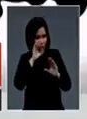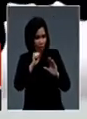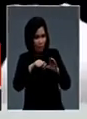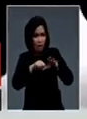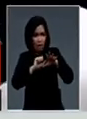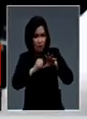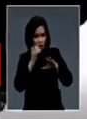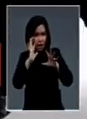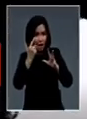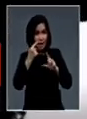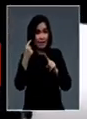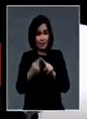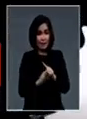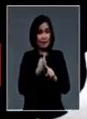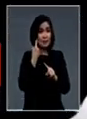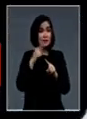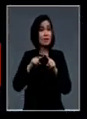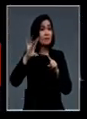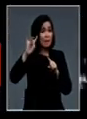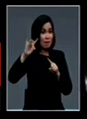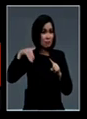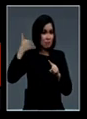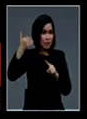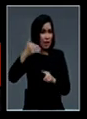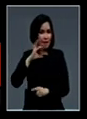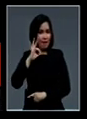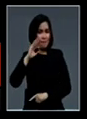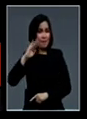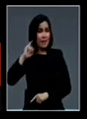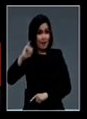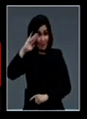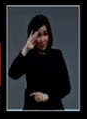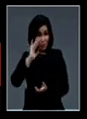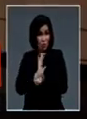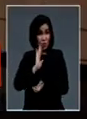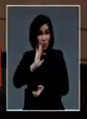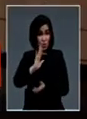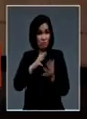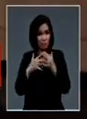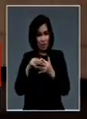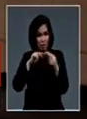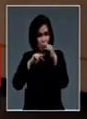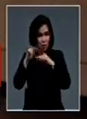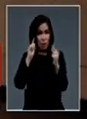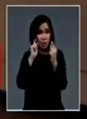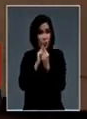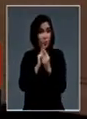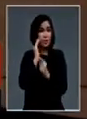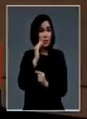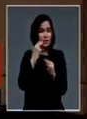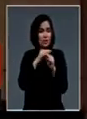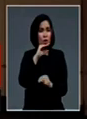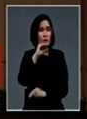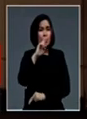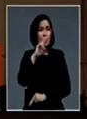แต่วันที่8มกราคมนะต่อมา FBI แกะรอยจนไปเจอตัวนายโรฮาน่าซึ่งเขาก็ยอมรับในภาย